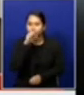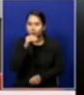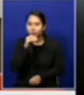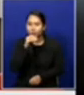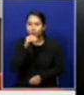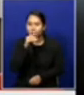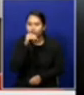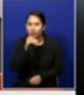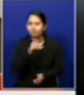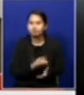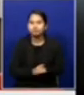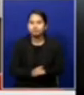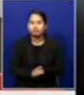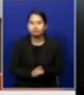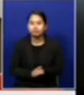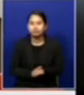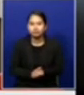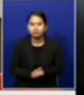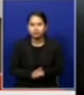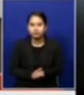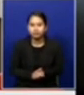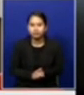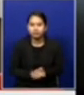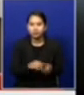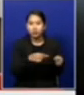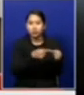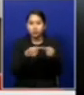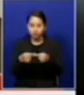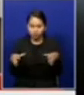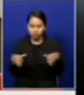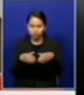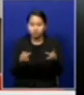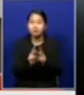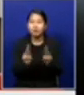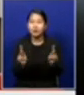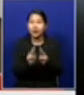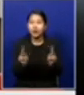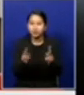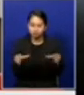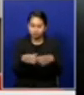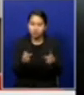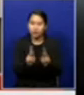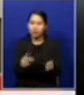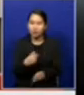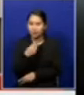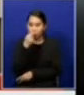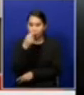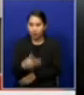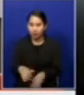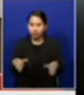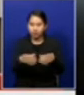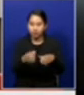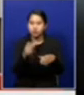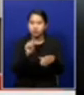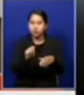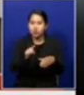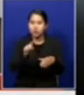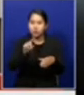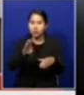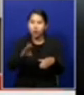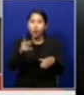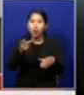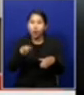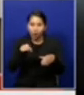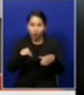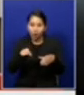มไม่เกี่ยวกลับมาเรื่องของการแต่งตั้งคณะกรรมการผมดูแล้วท่านใช้แต่สบค.ท่านเอาแต่ป